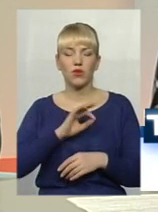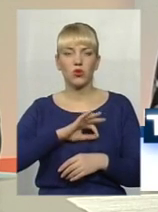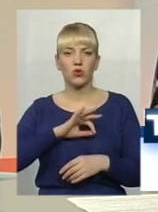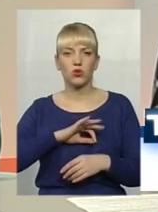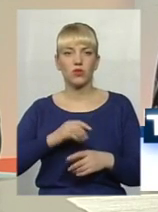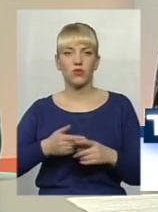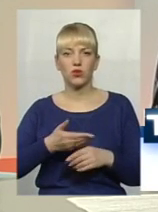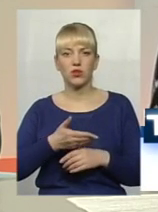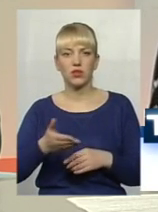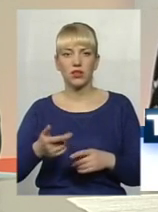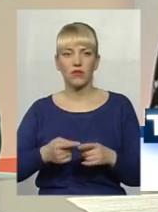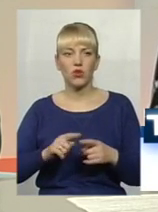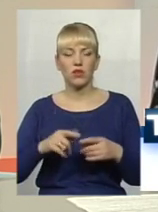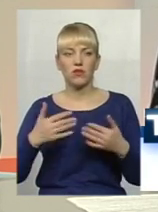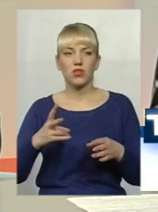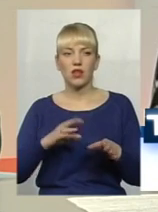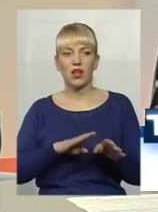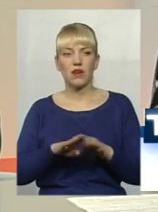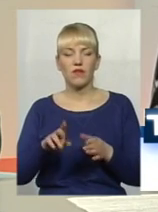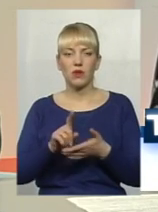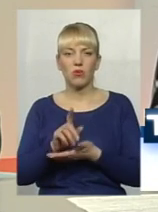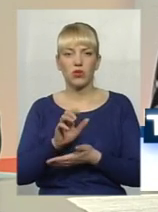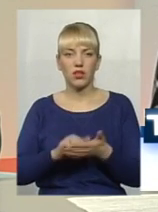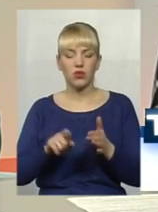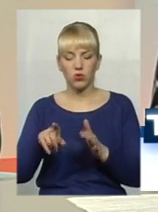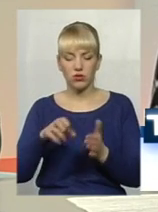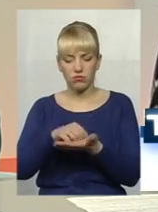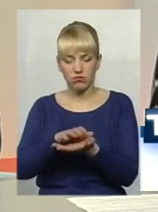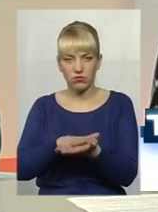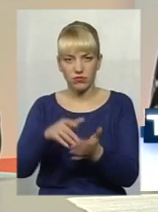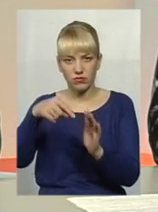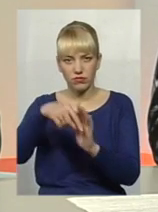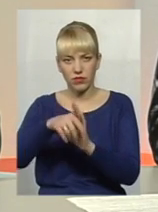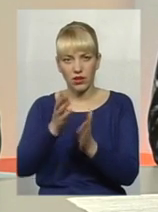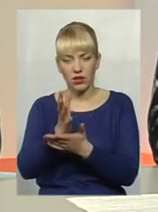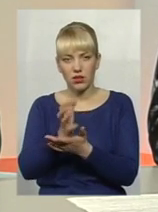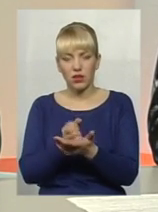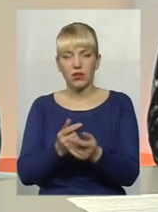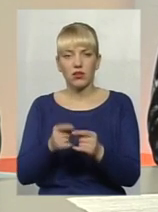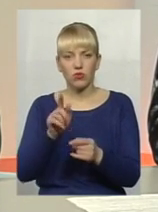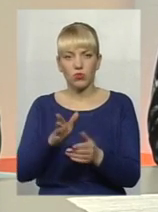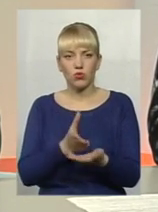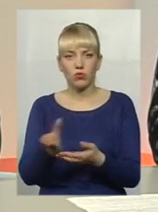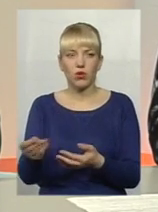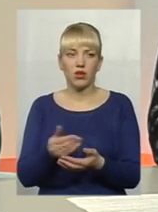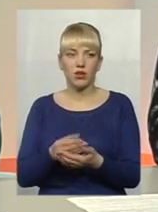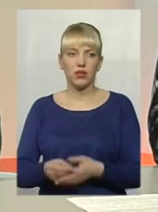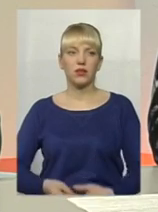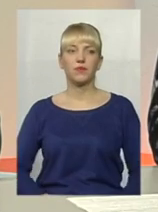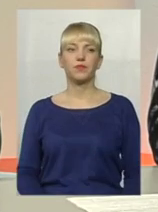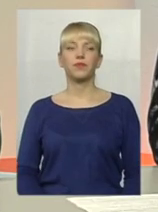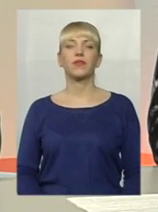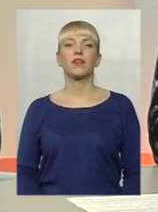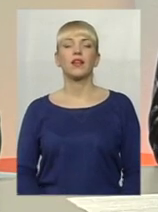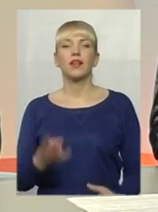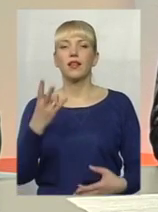використовують їх, вони вже от, на рівні податків, в них вже закладено, вони за це будуть сплачувати. Не